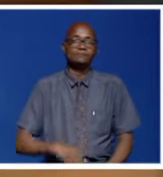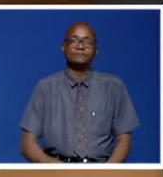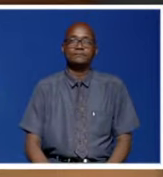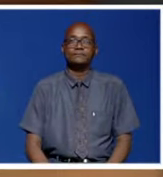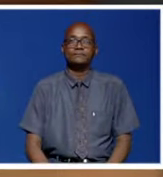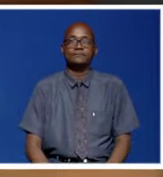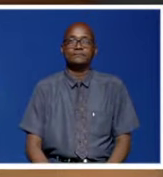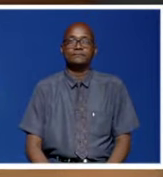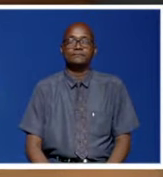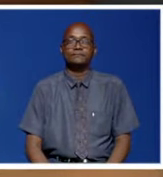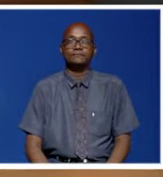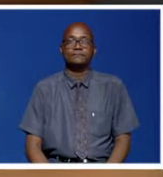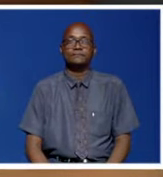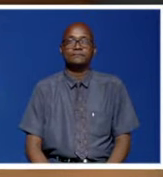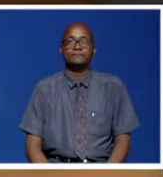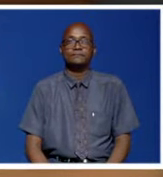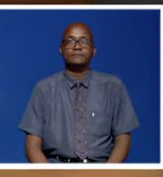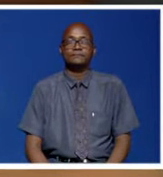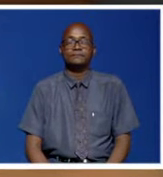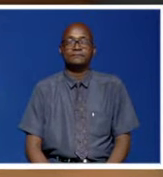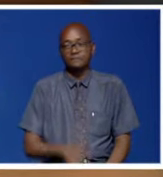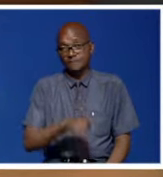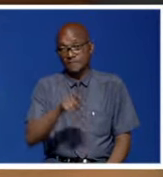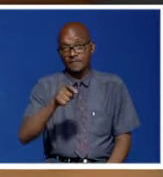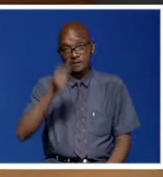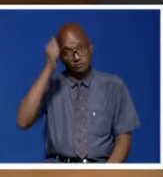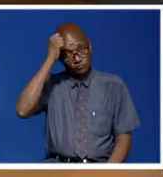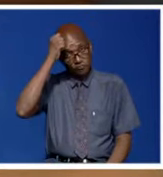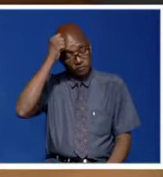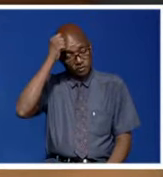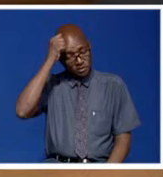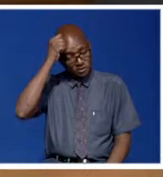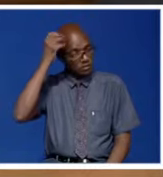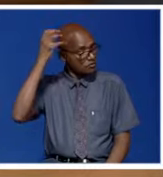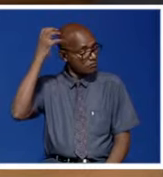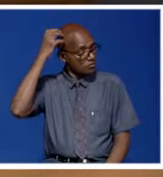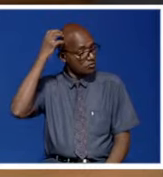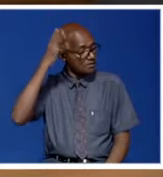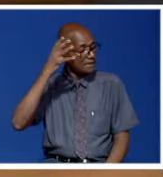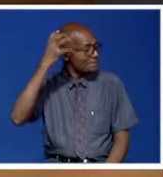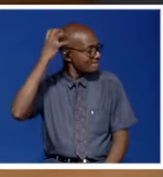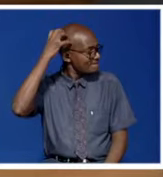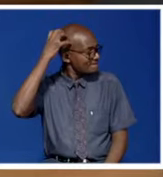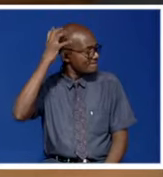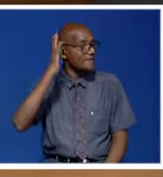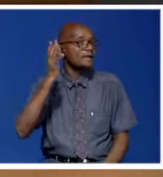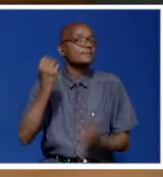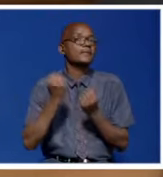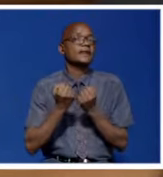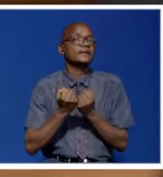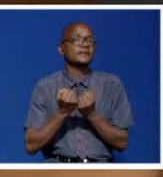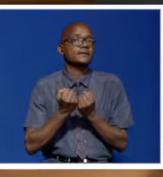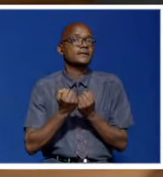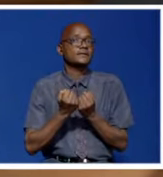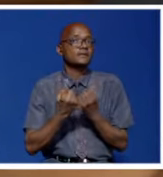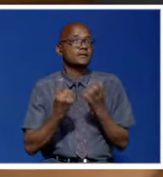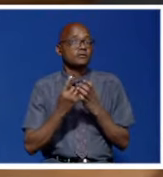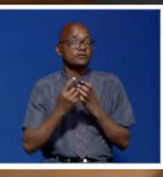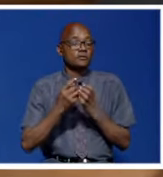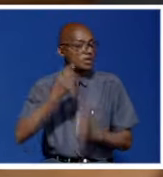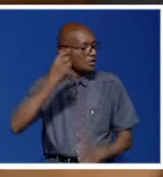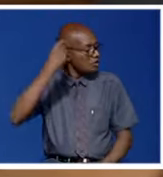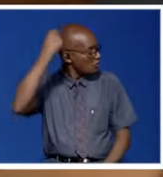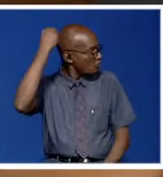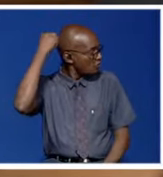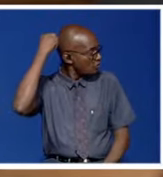wa tulokuwa watu wazima, manake ile fuvu limeshajitengeneza, sawa. Kwa hiyo ubongo ukiwa umevimba hauna